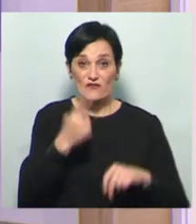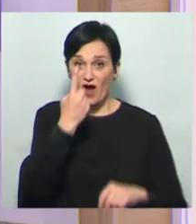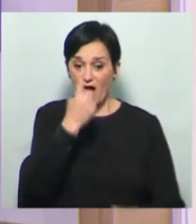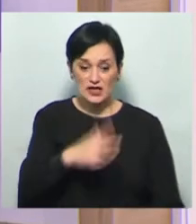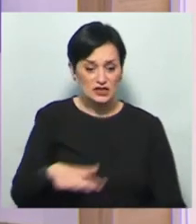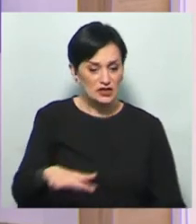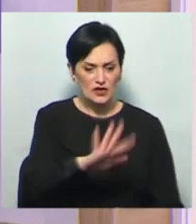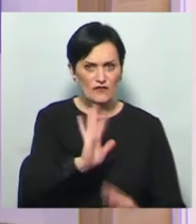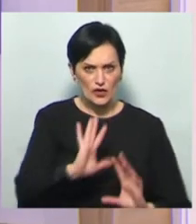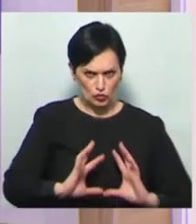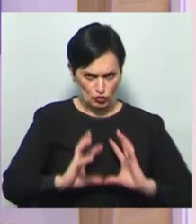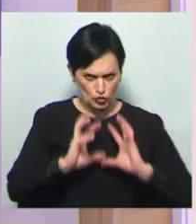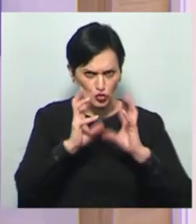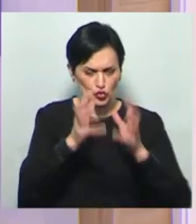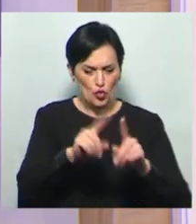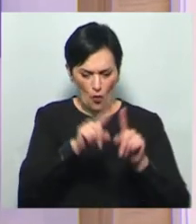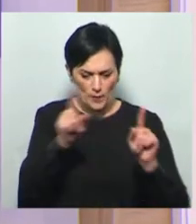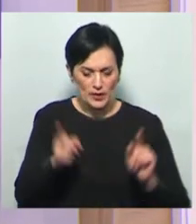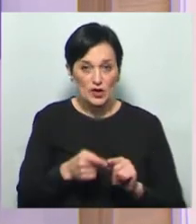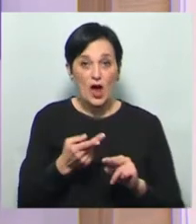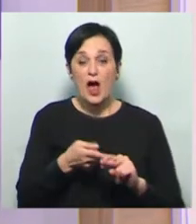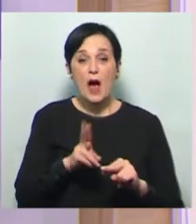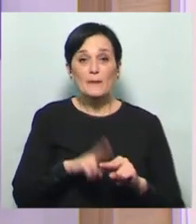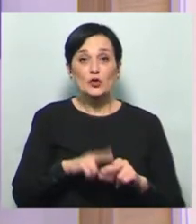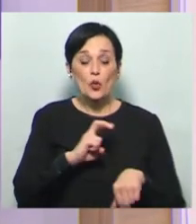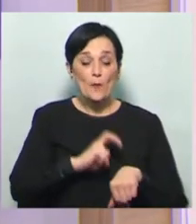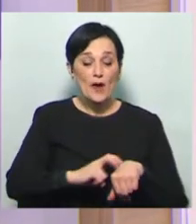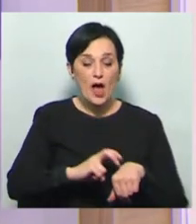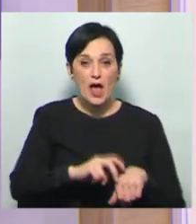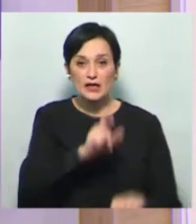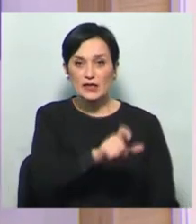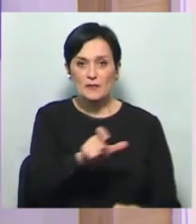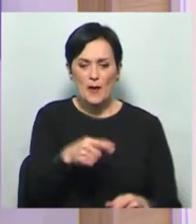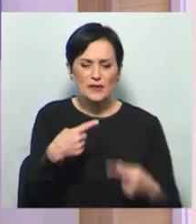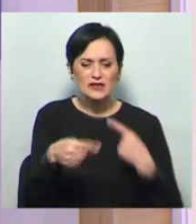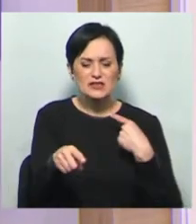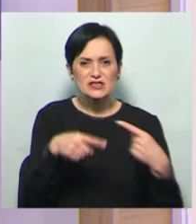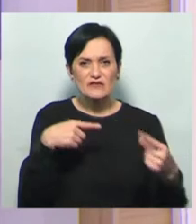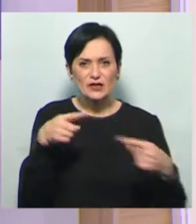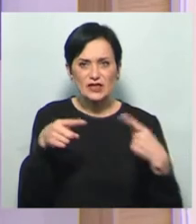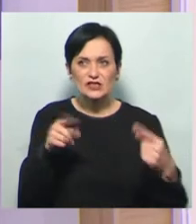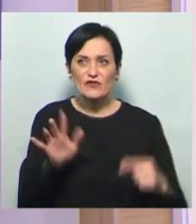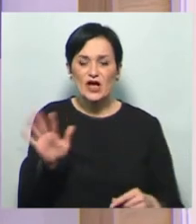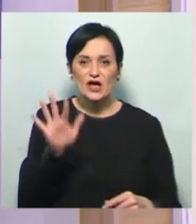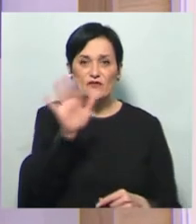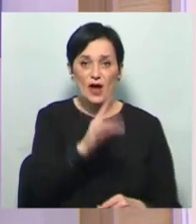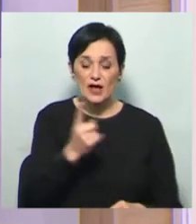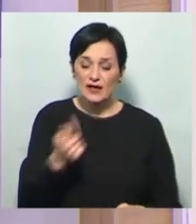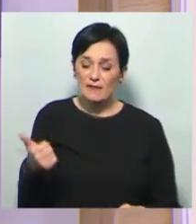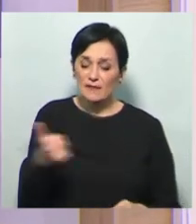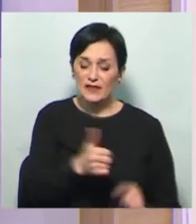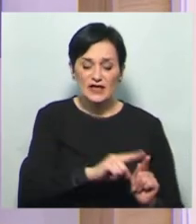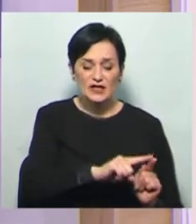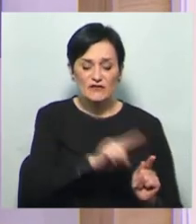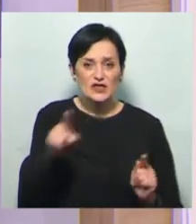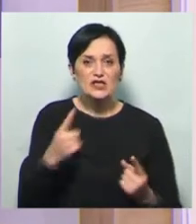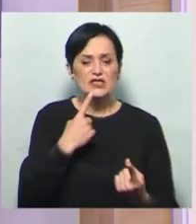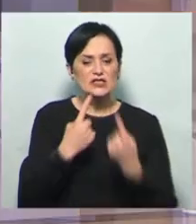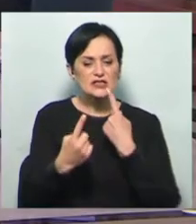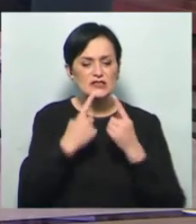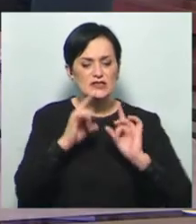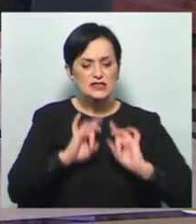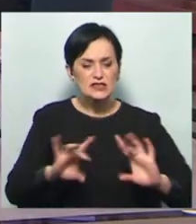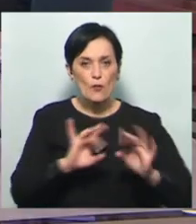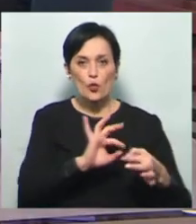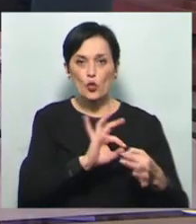არა, მთელ მსოფლიოში. ამიტომ ექიმები სხვადასხვა ქვეყანაში მთელი კვირის განმავლობაში საუბრობენ